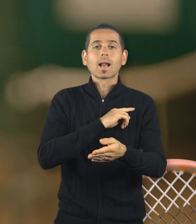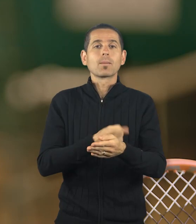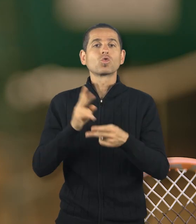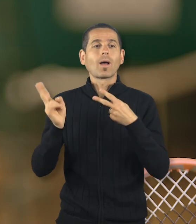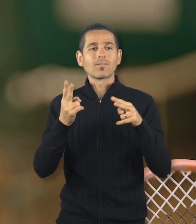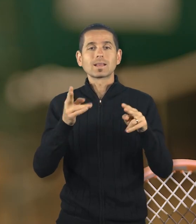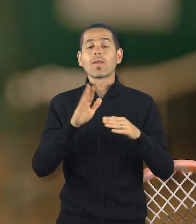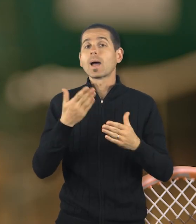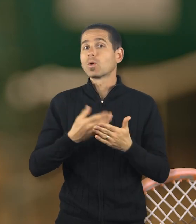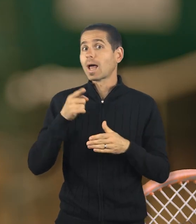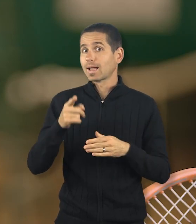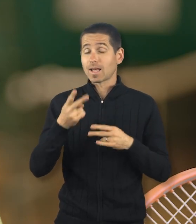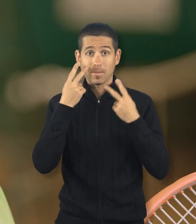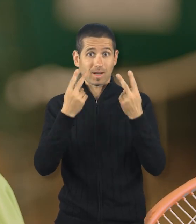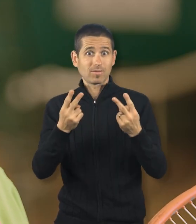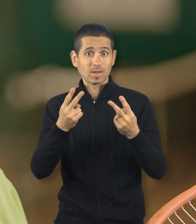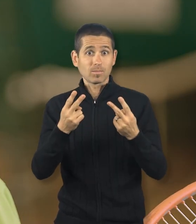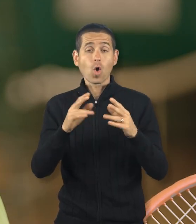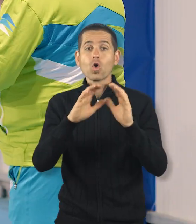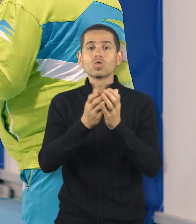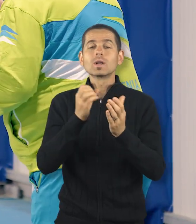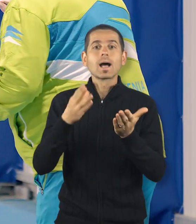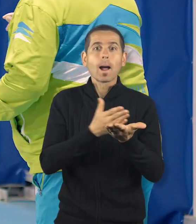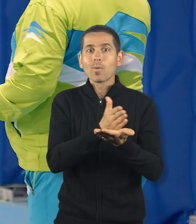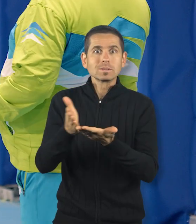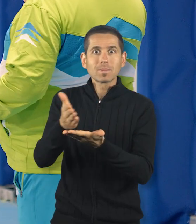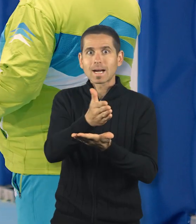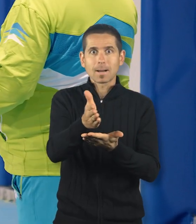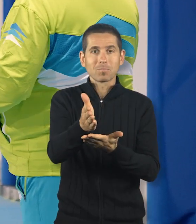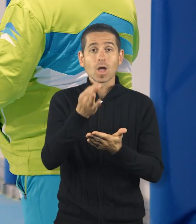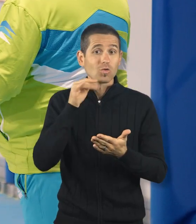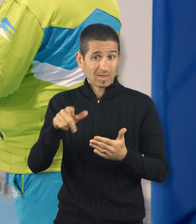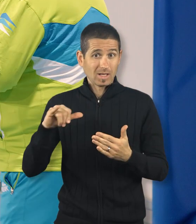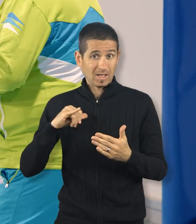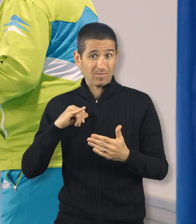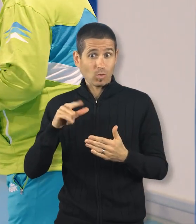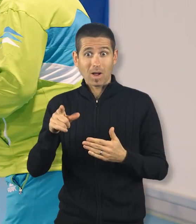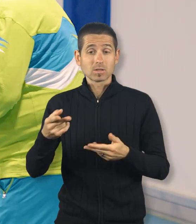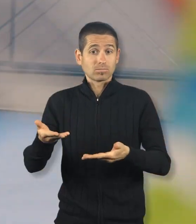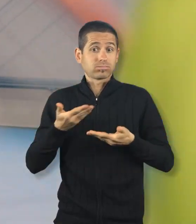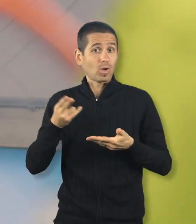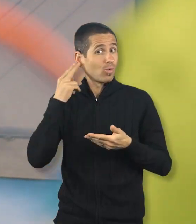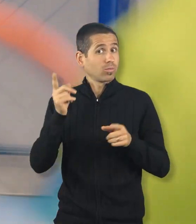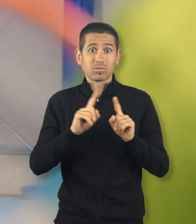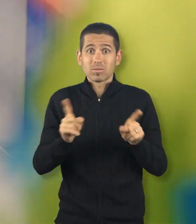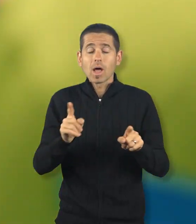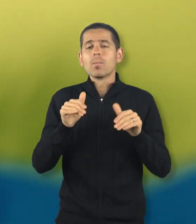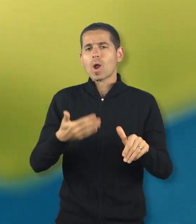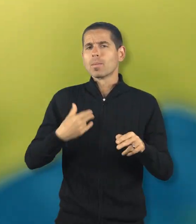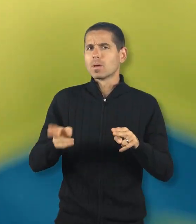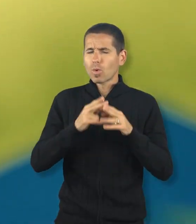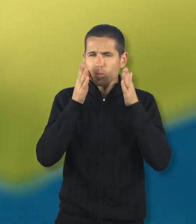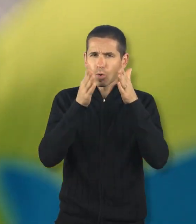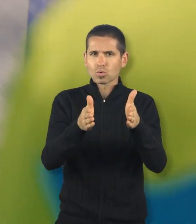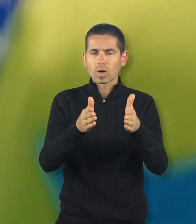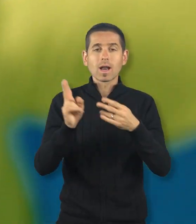vetra in na podlagi tega predvidimo smer gibanja žogice. Če te informacije gluh nima, mora biti toliko bolj